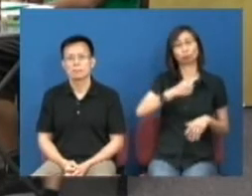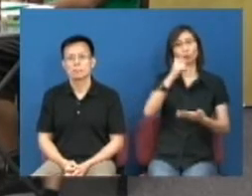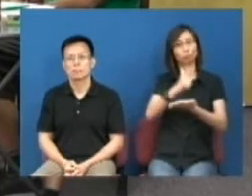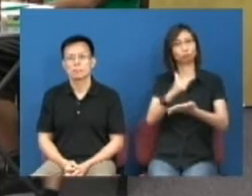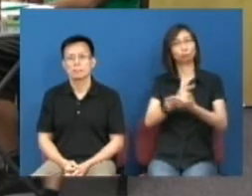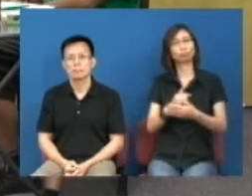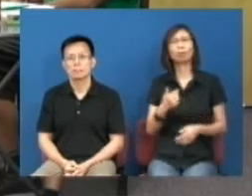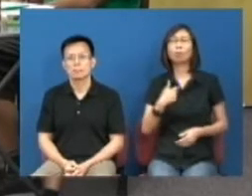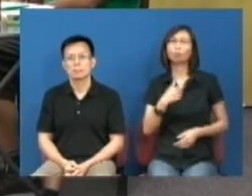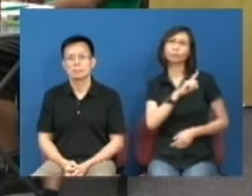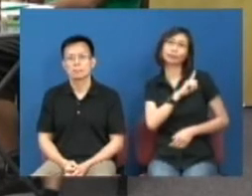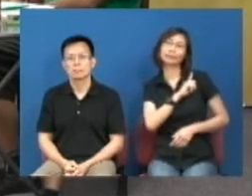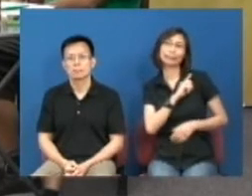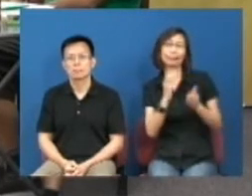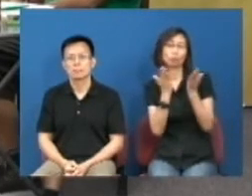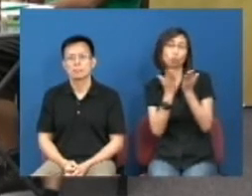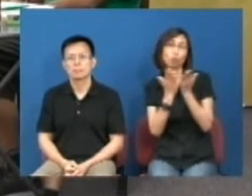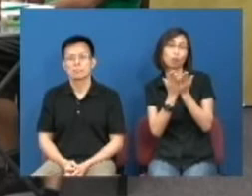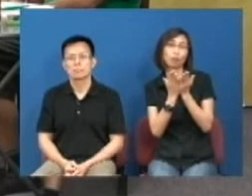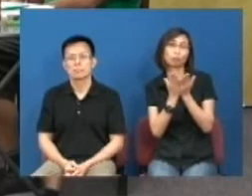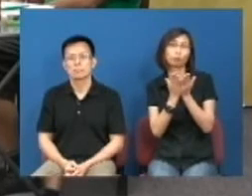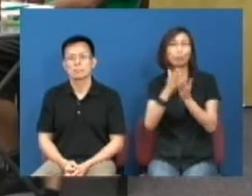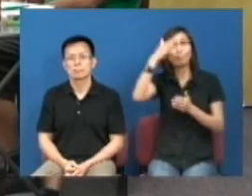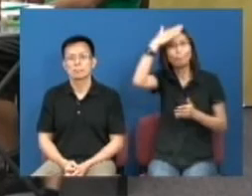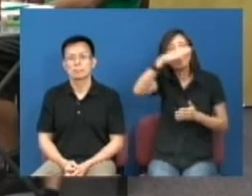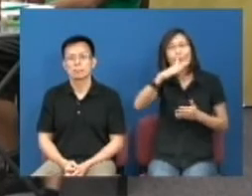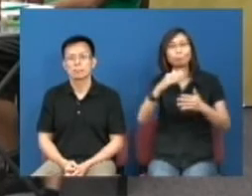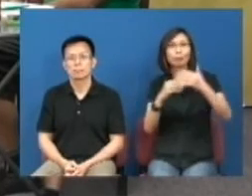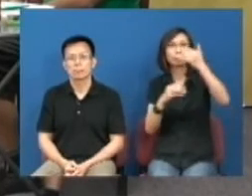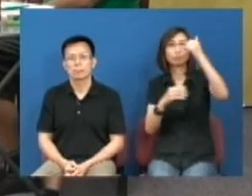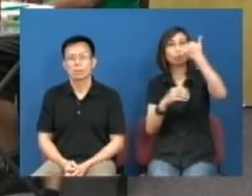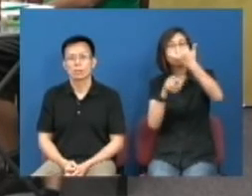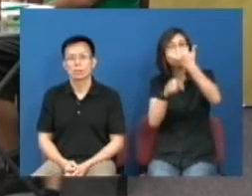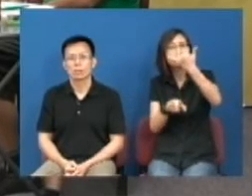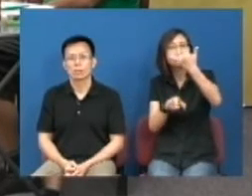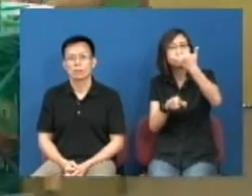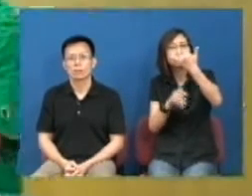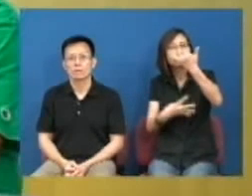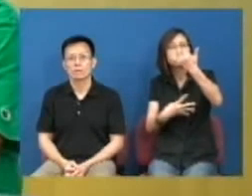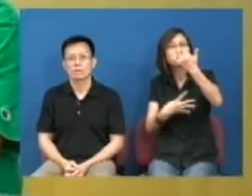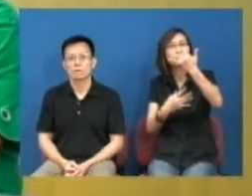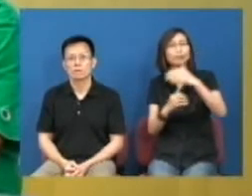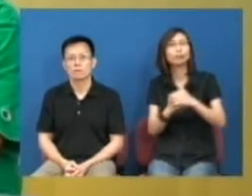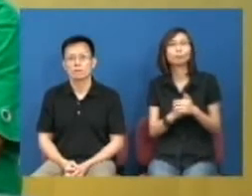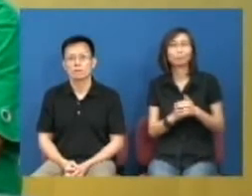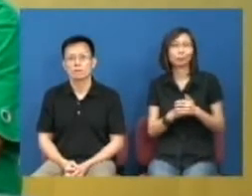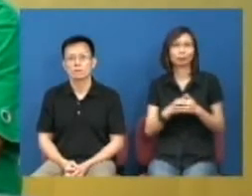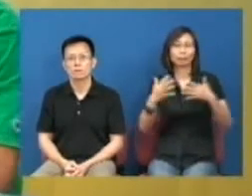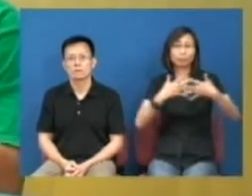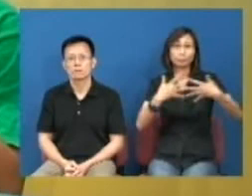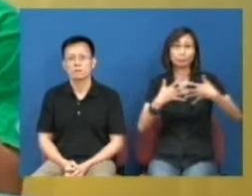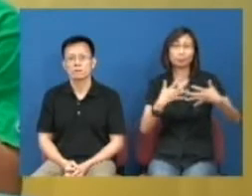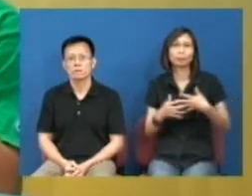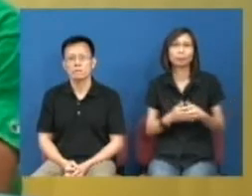認識的多少其實跟他中學老師課堂上面有沒有講有關，因為六四第一本身不是一個